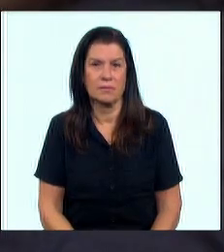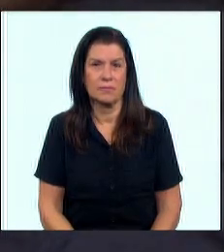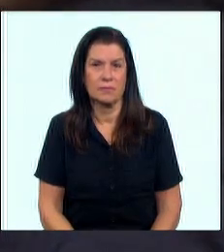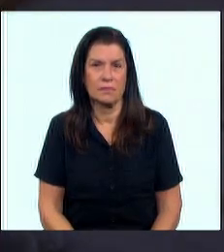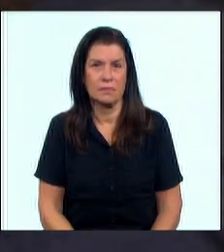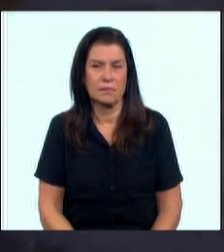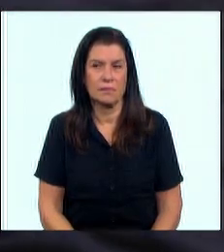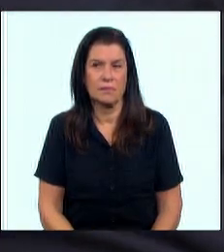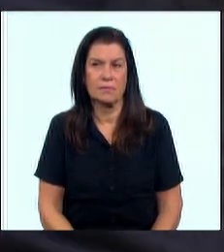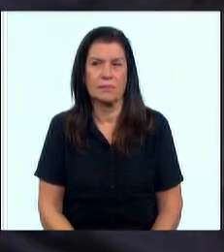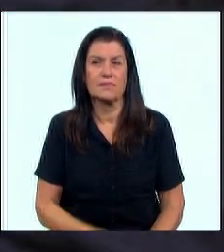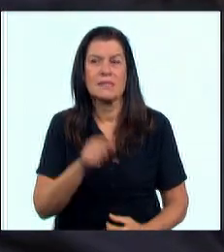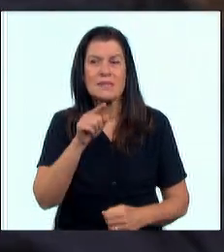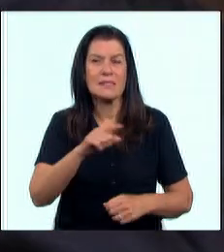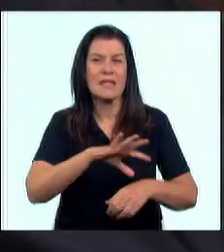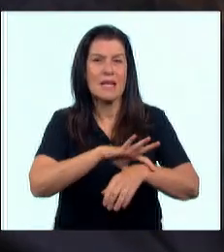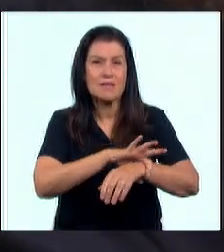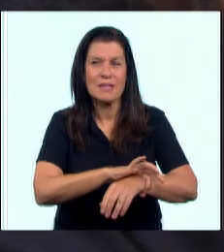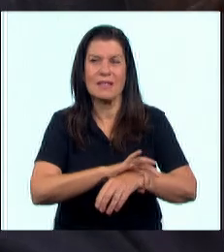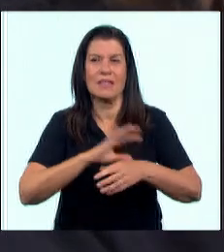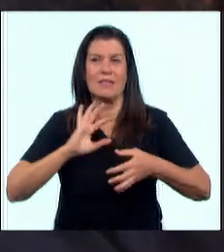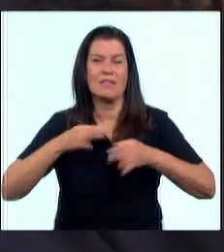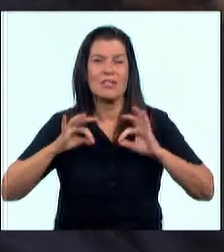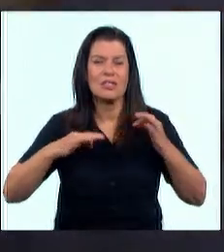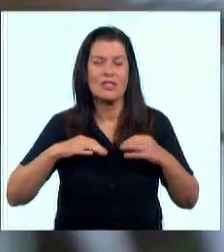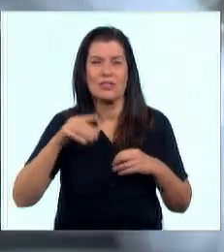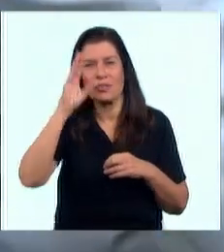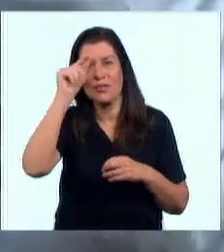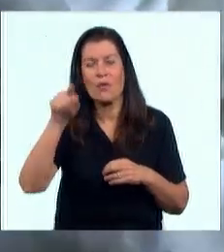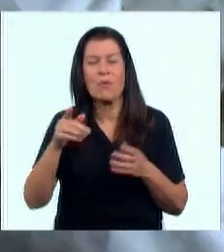הצמידים והשרשרות שהוא כל כך אהב ללכת איתם.